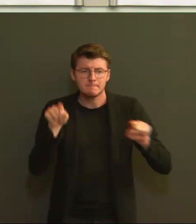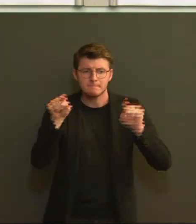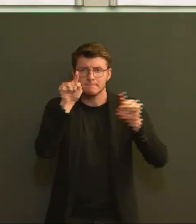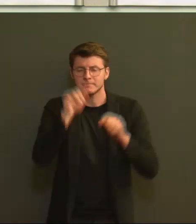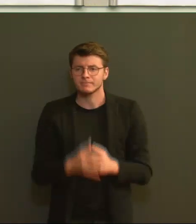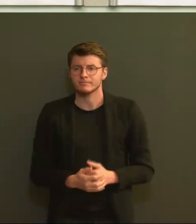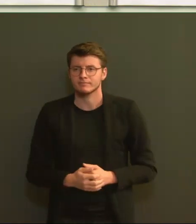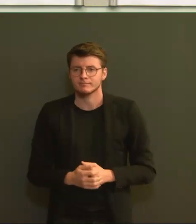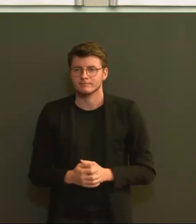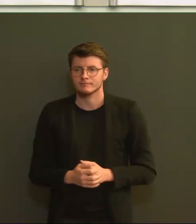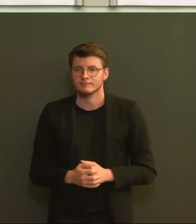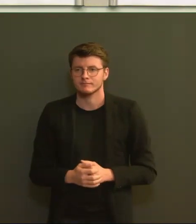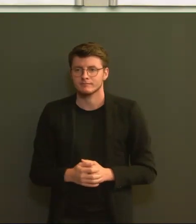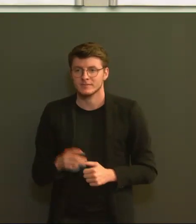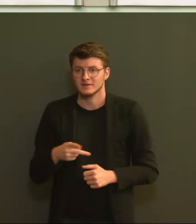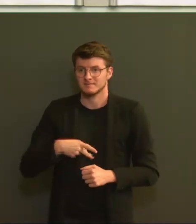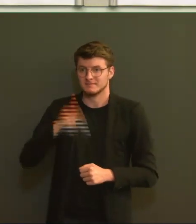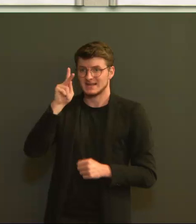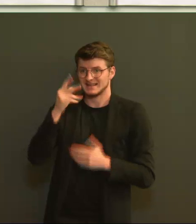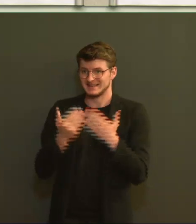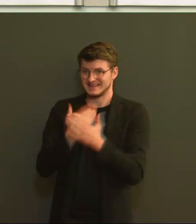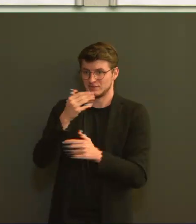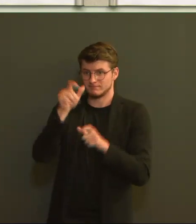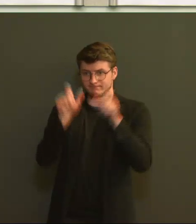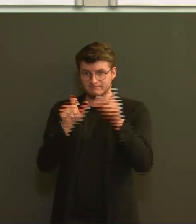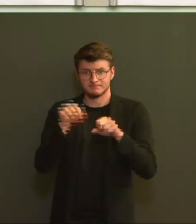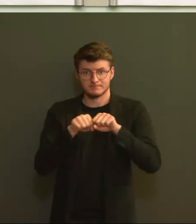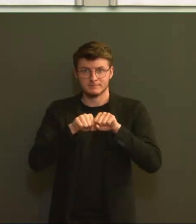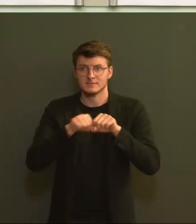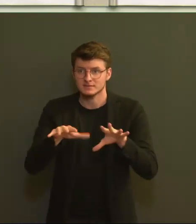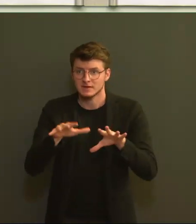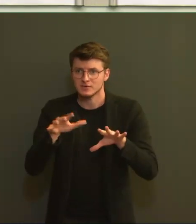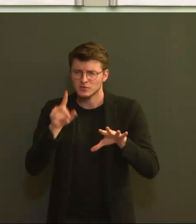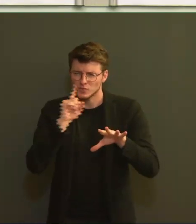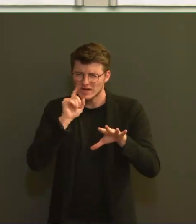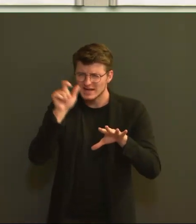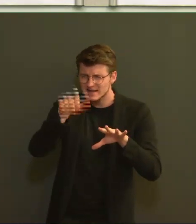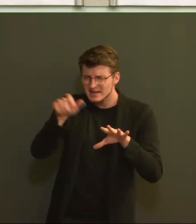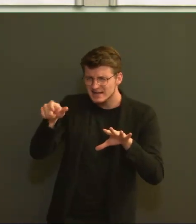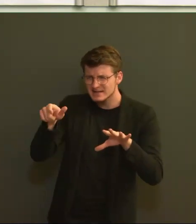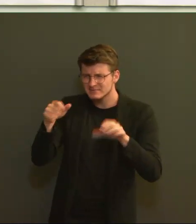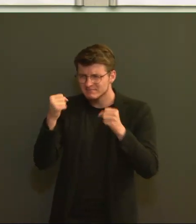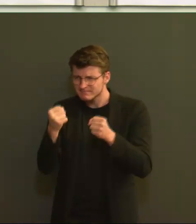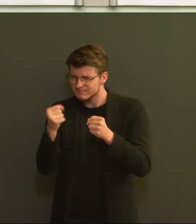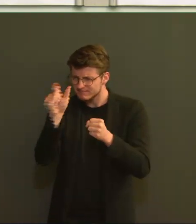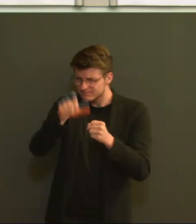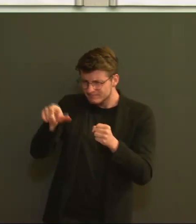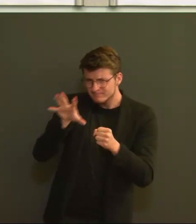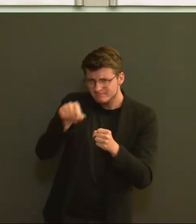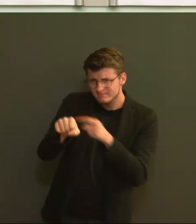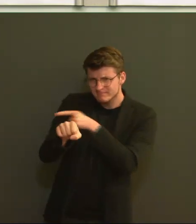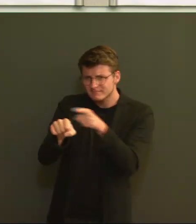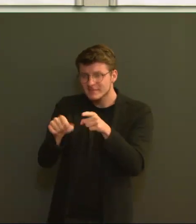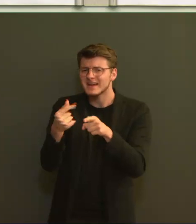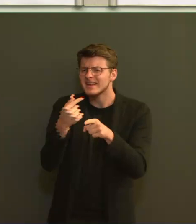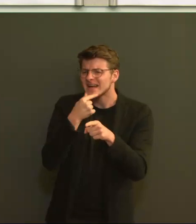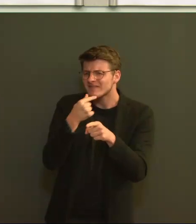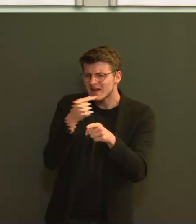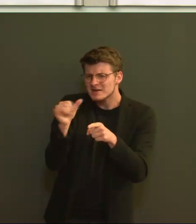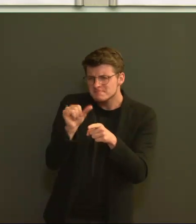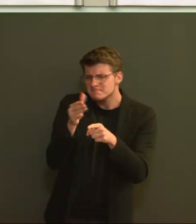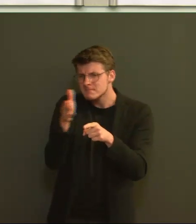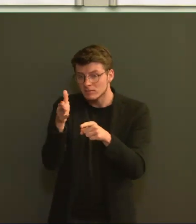De meeste nieuwe infecties komen nog steeds voor onder de actieve bevolking. Dat zijn de mensen van